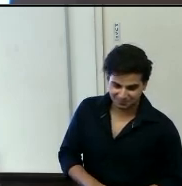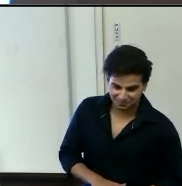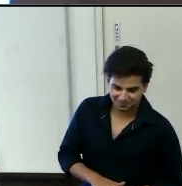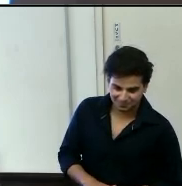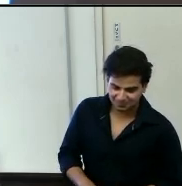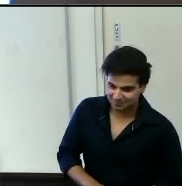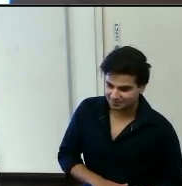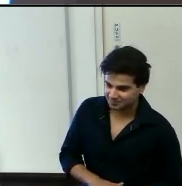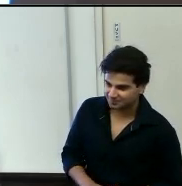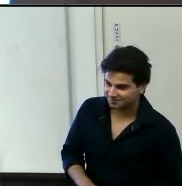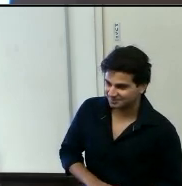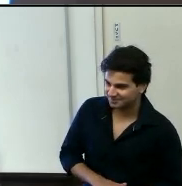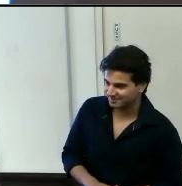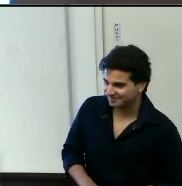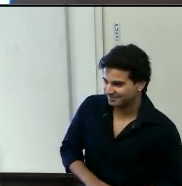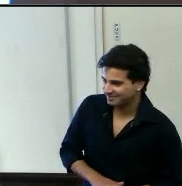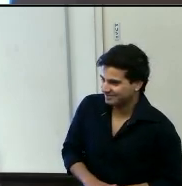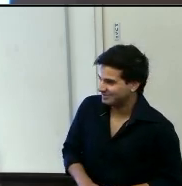ಹೌದು